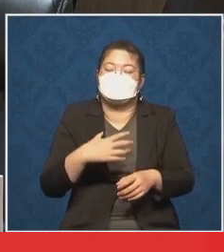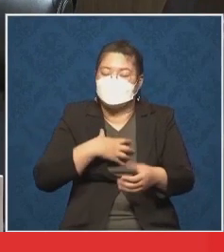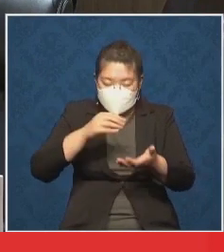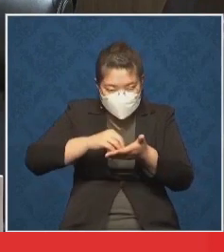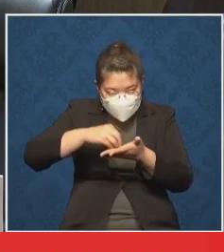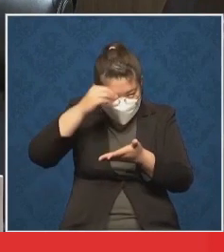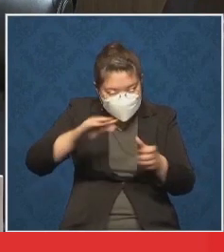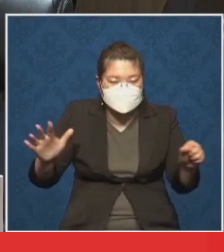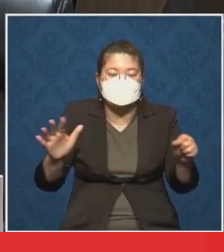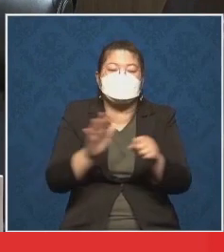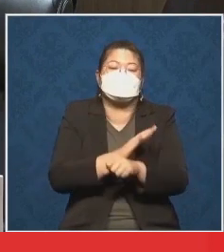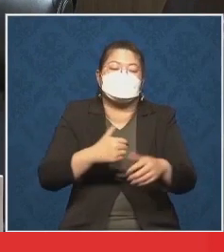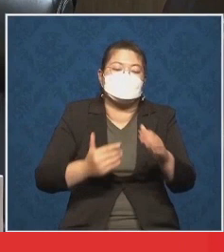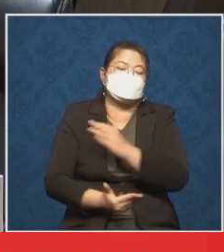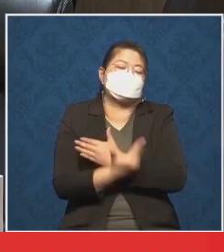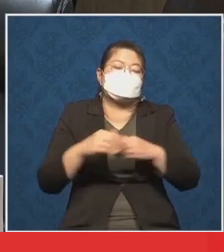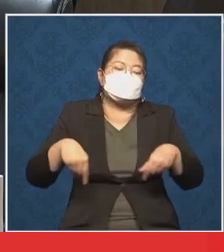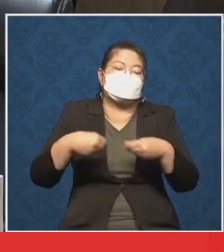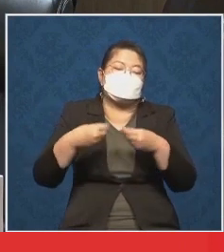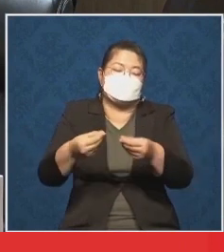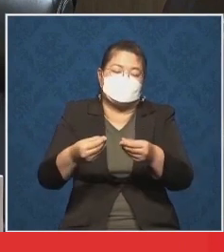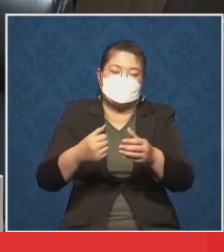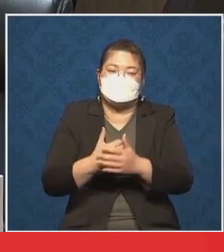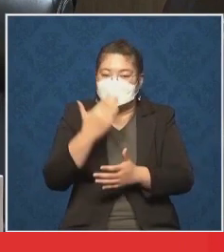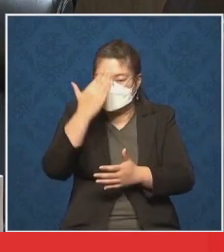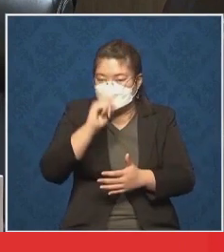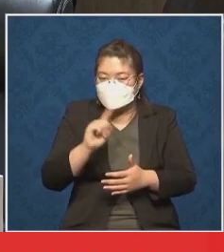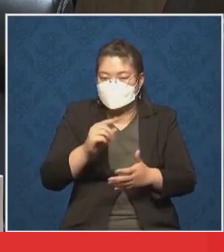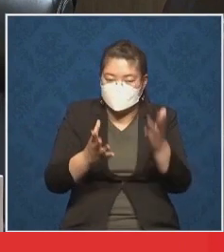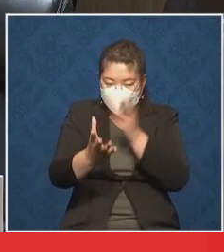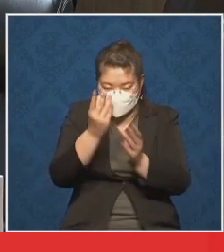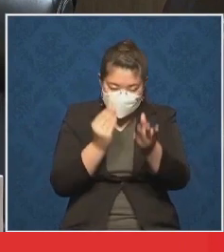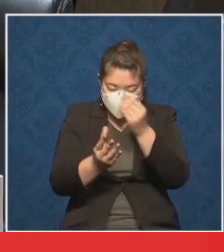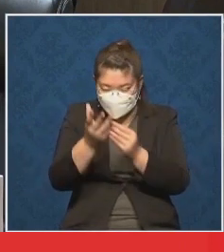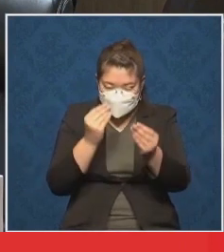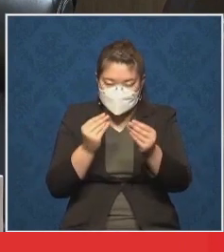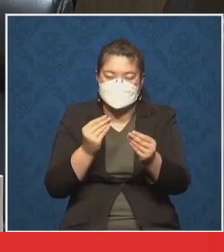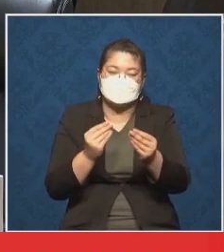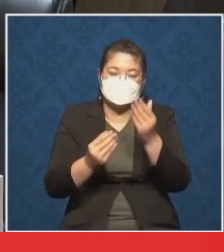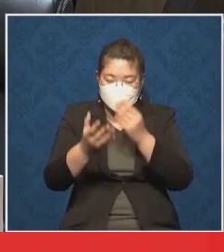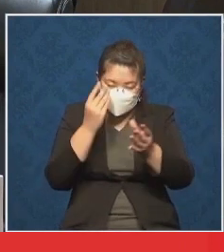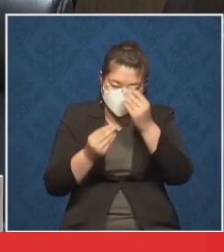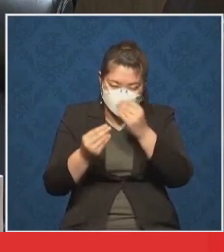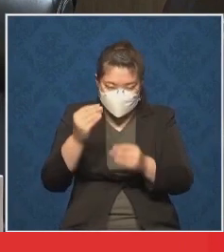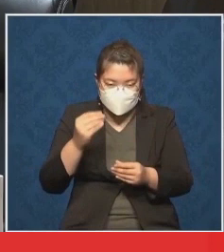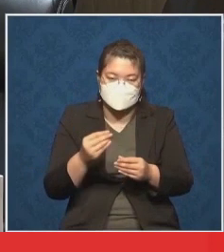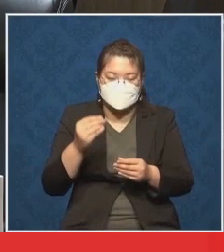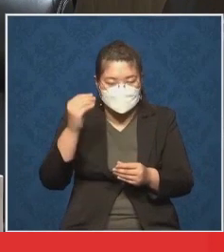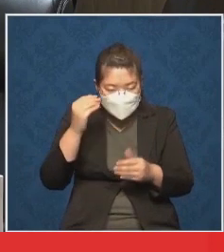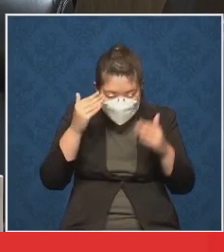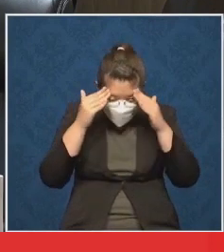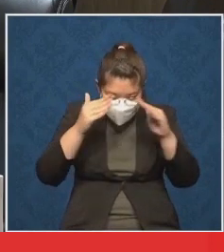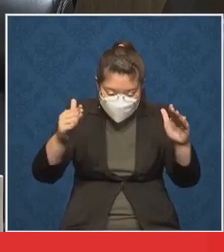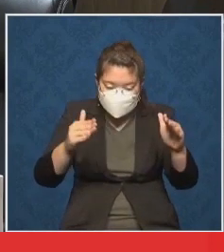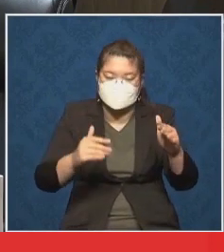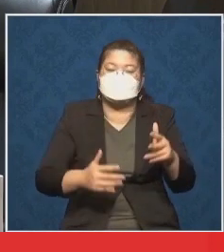ยครับเขาจะได้เรียนรู้นะครับและมีประสบการณ์นะครับในการพัฒนาตนเองนะ